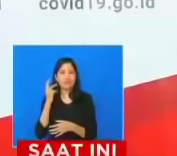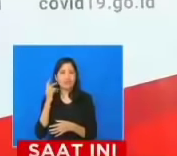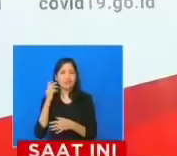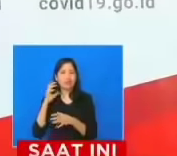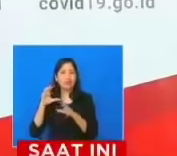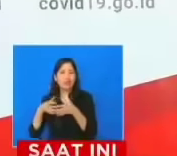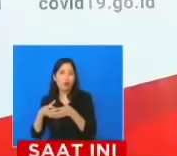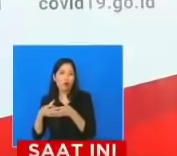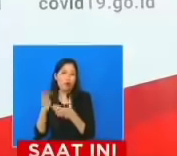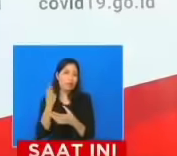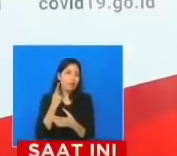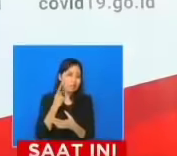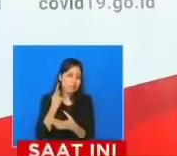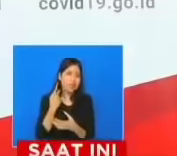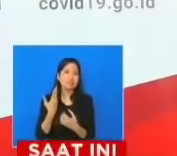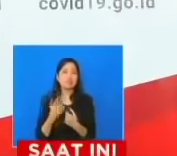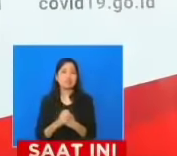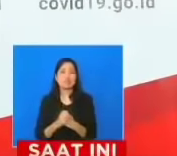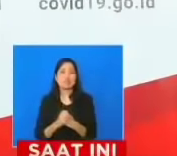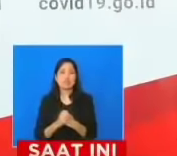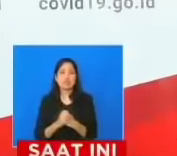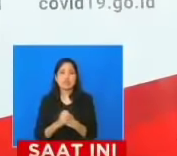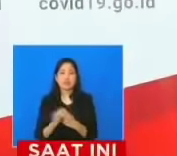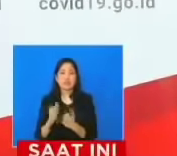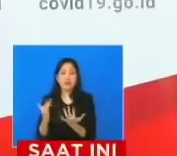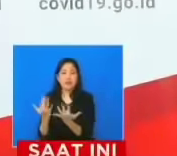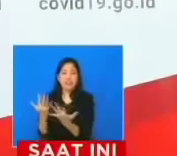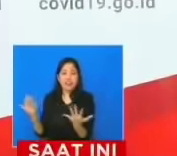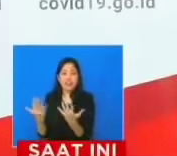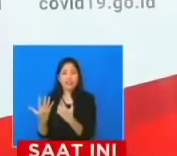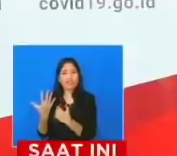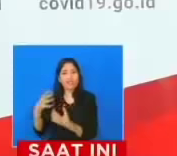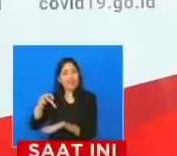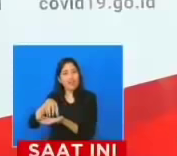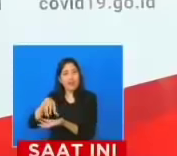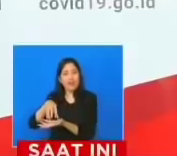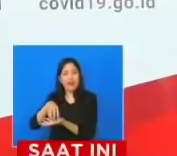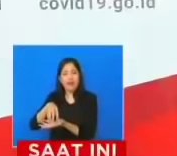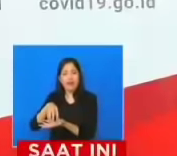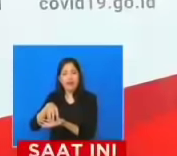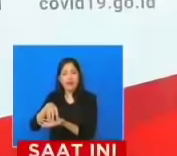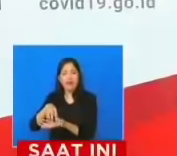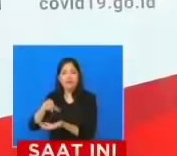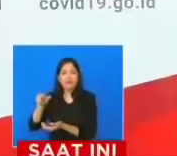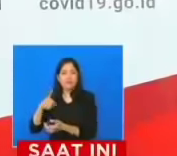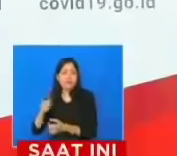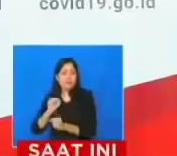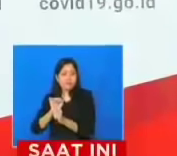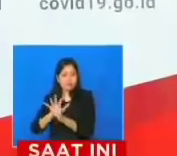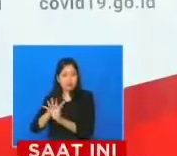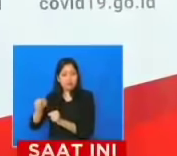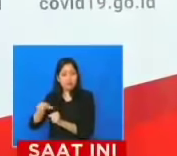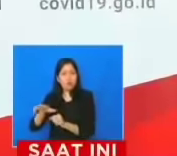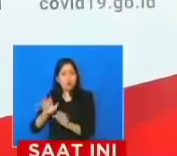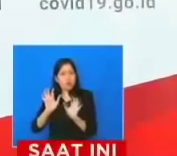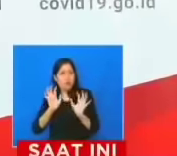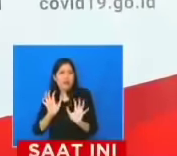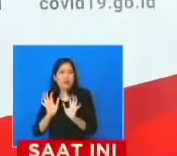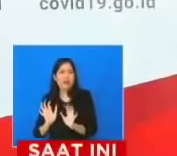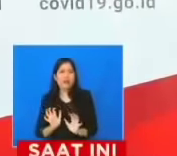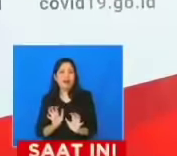dan pada masyarakat di daerah di mana kasus COVID-19 ini sangat banyak kita